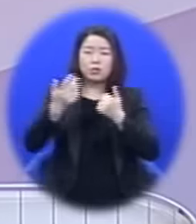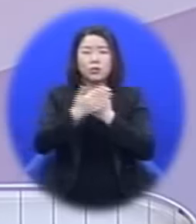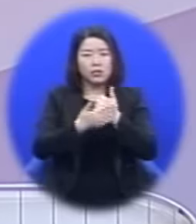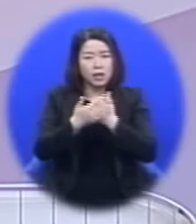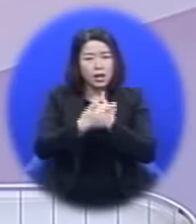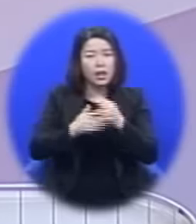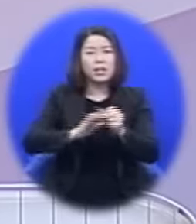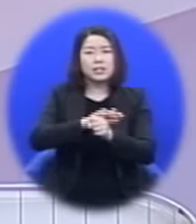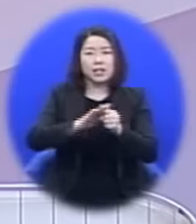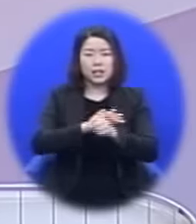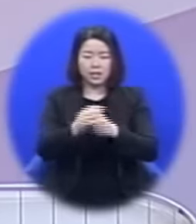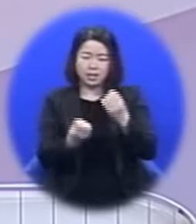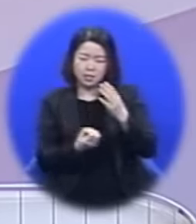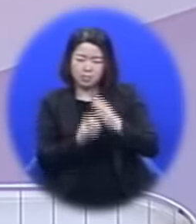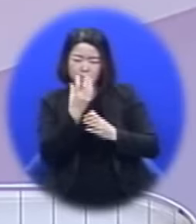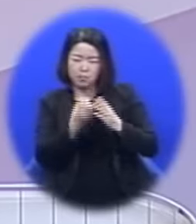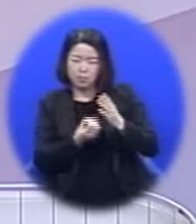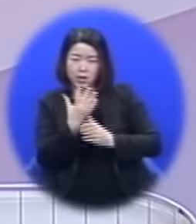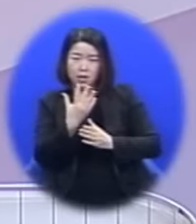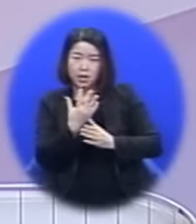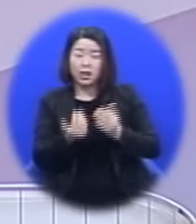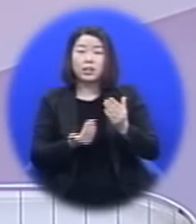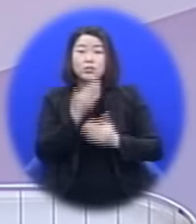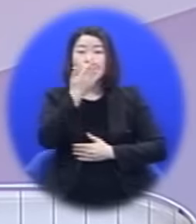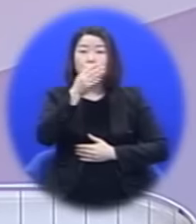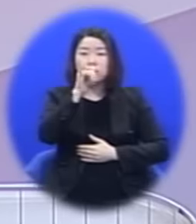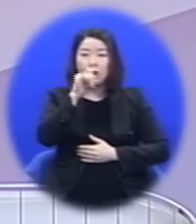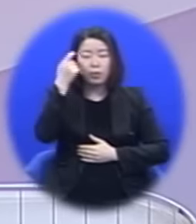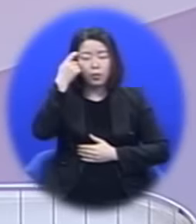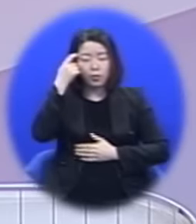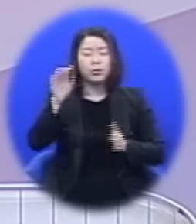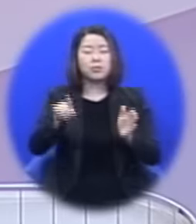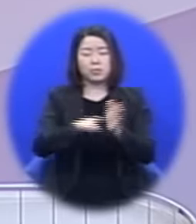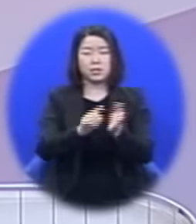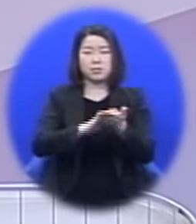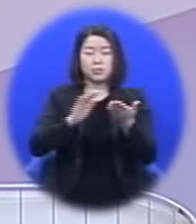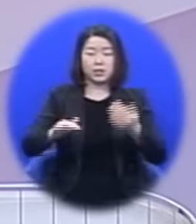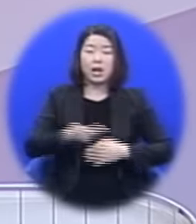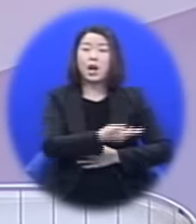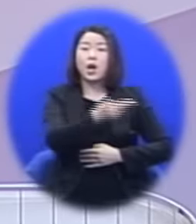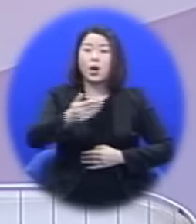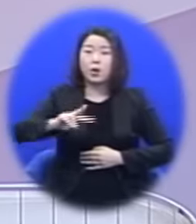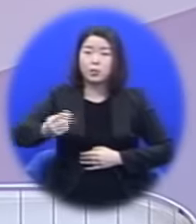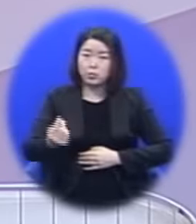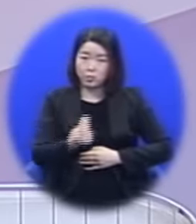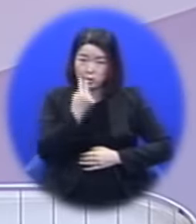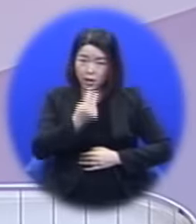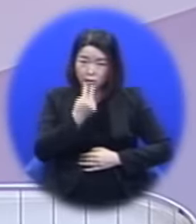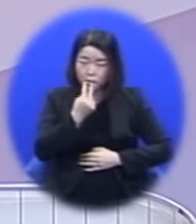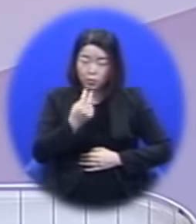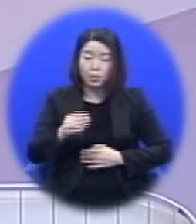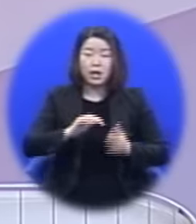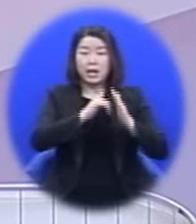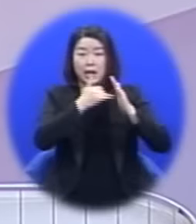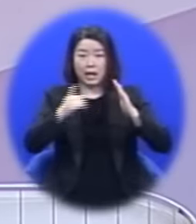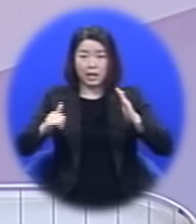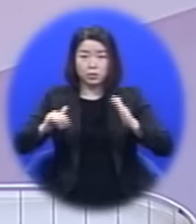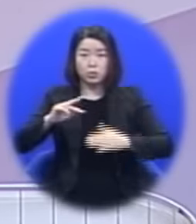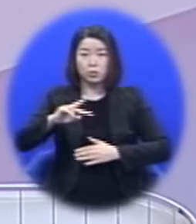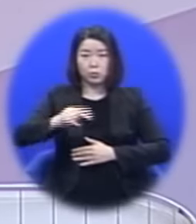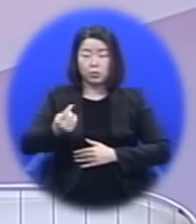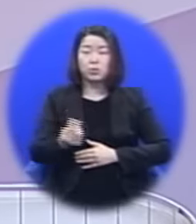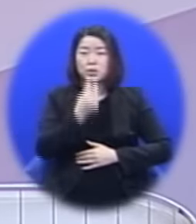사랑이 샘솟듯이 일어날 수 있다고 믿습니다. 여러분도 살아야 되고 가족이 살아야 되고